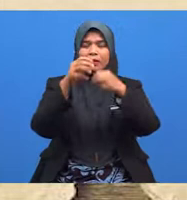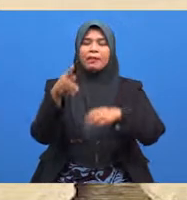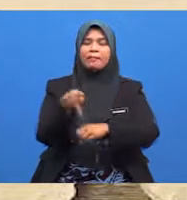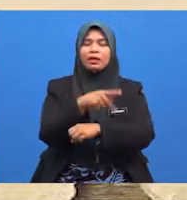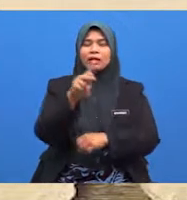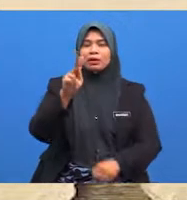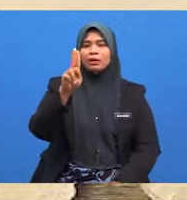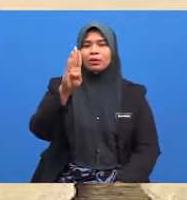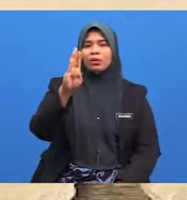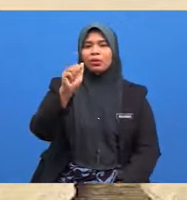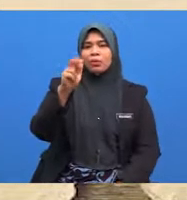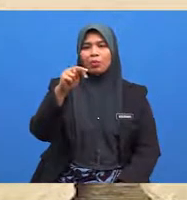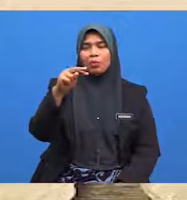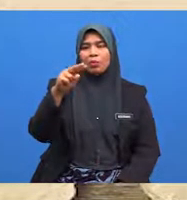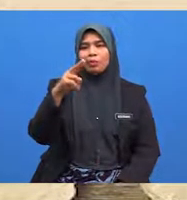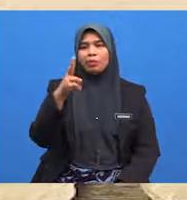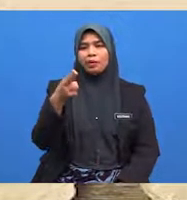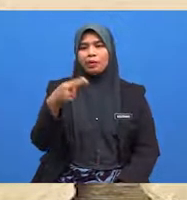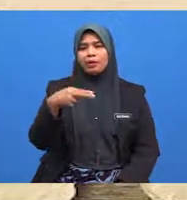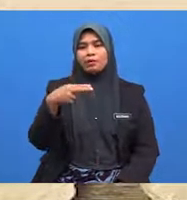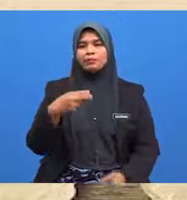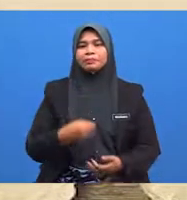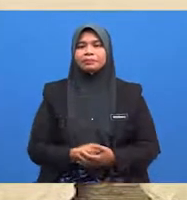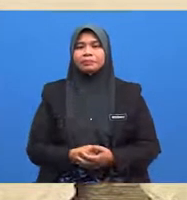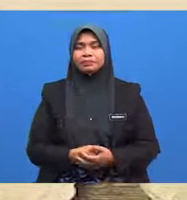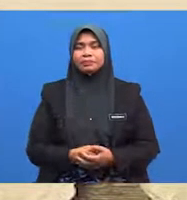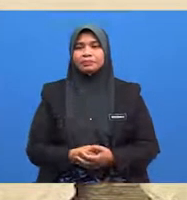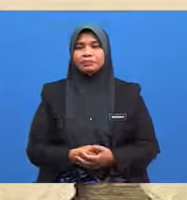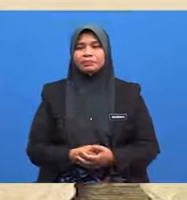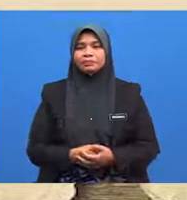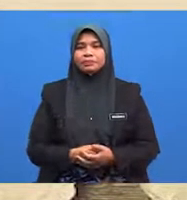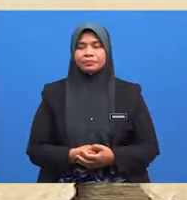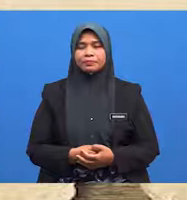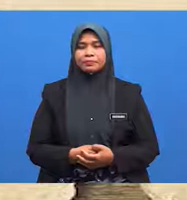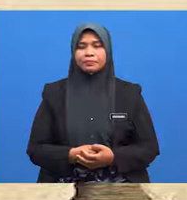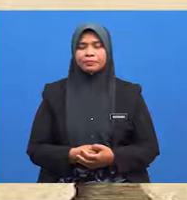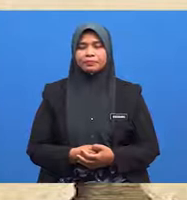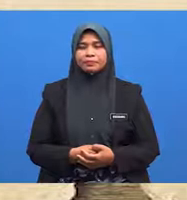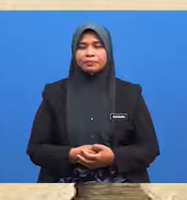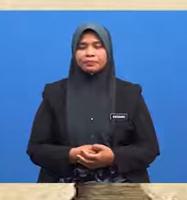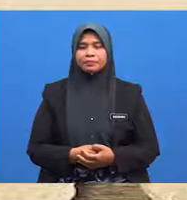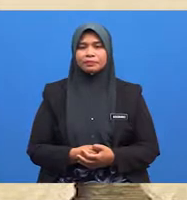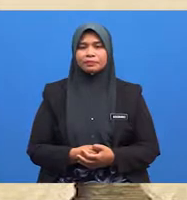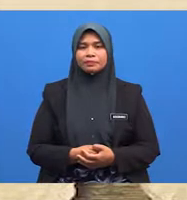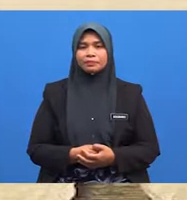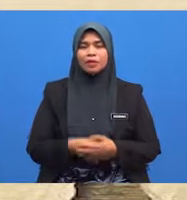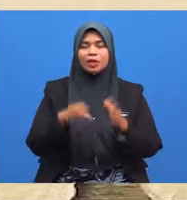Kebanyakan binaan masjid atau istana di India zaman Mughal memakai kubah berbentuk